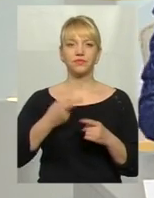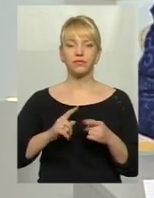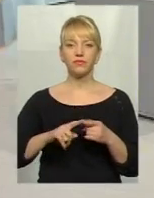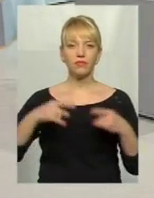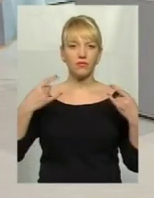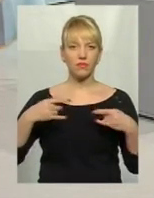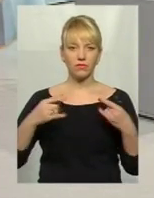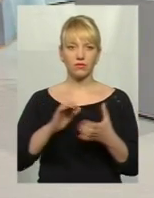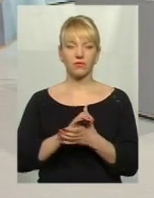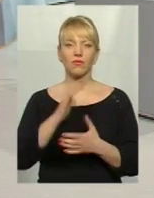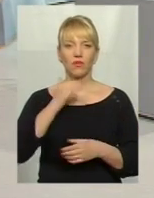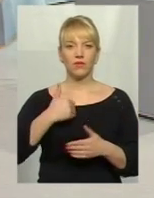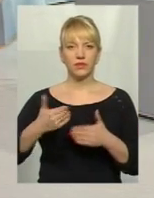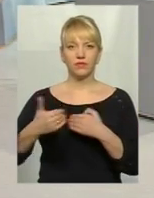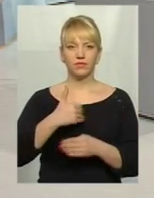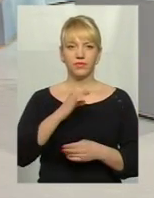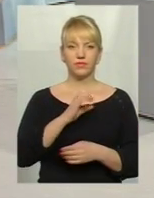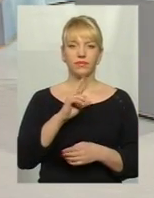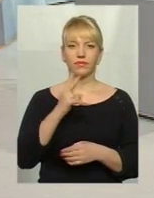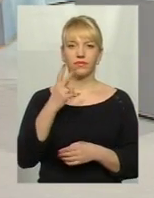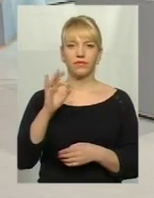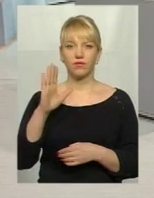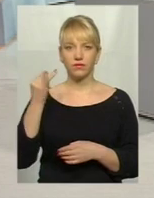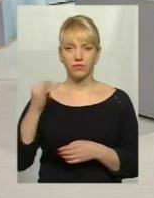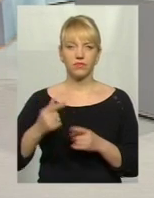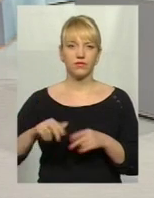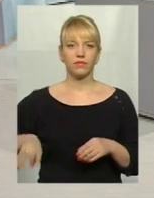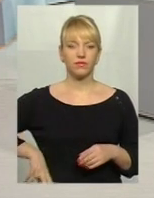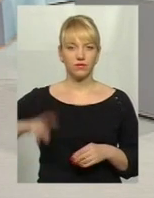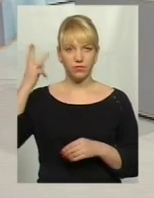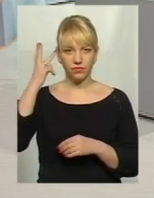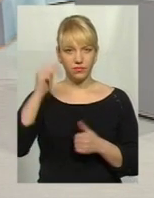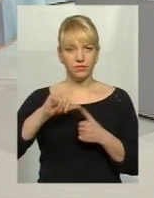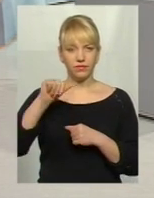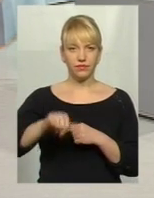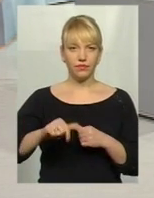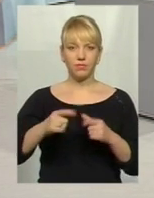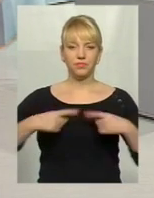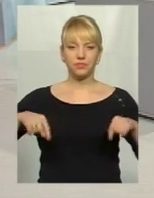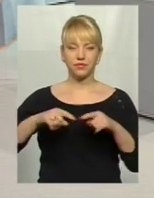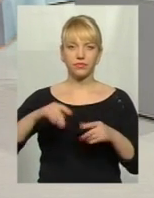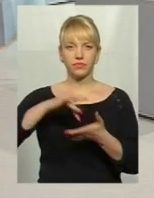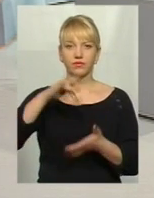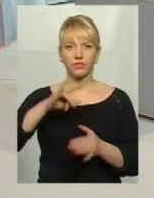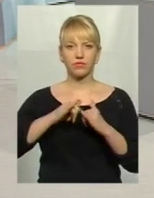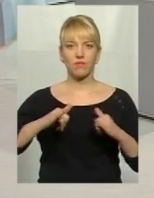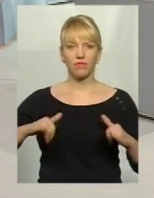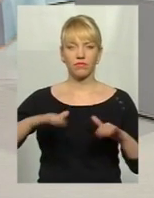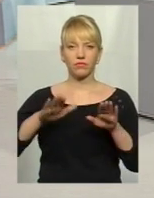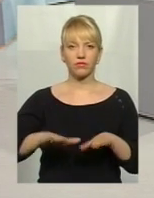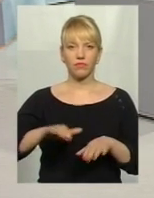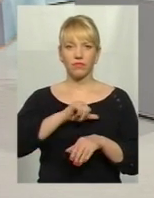студії. Знайомтеся, до нас сьогодні завітали Сергій Яцковський, директор Хмельницького відокремленого підрозділу Центру розвитку